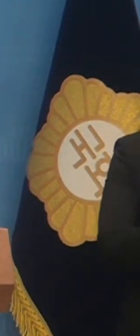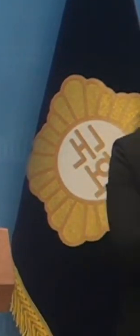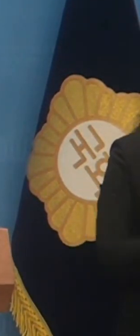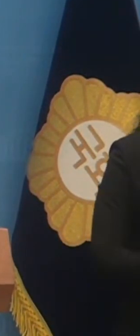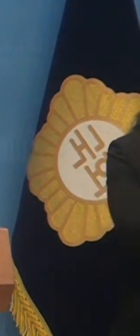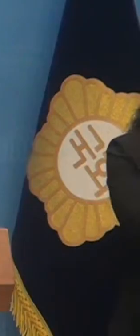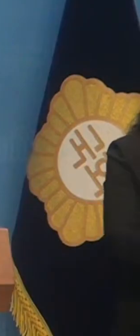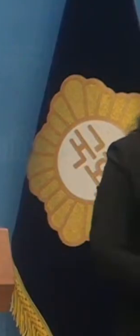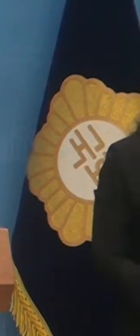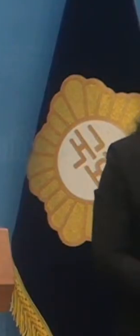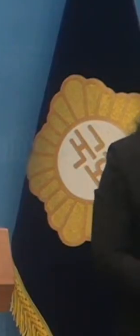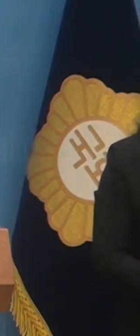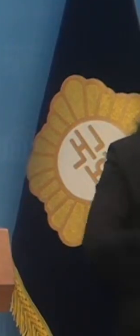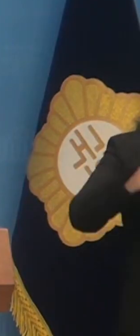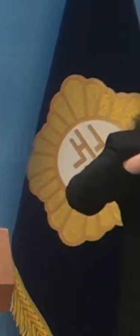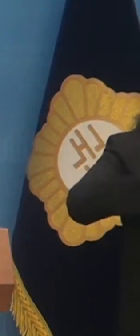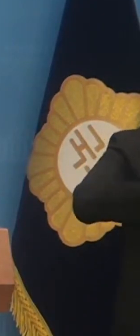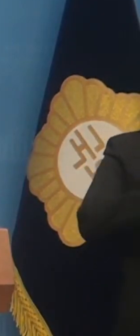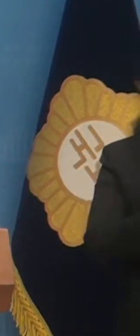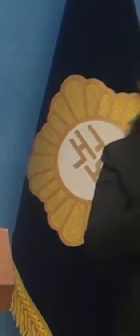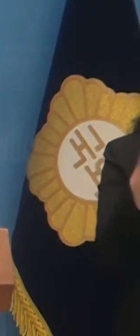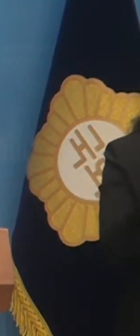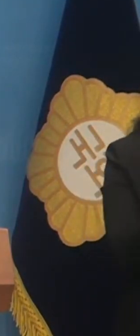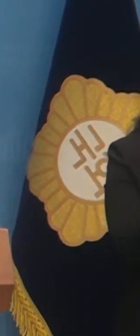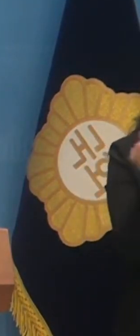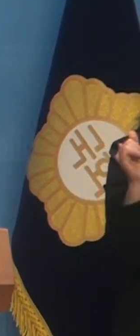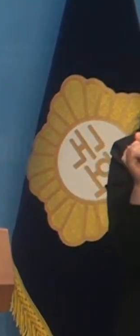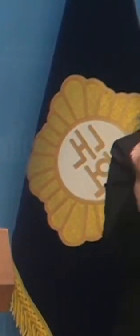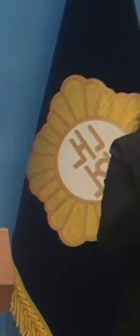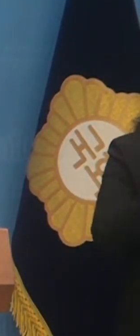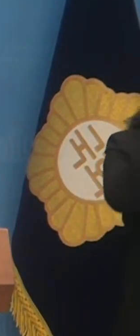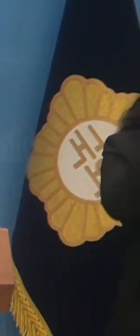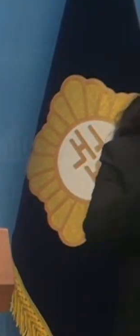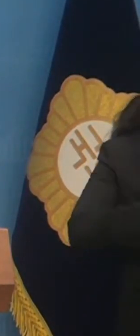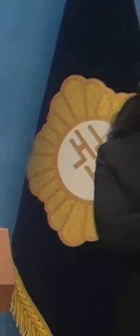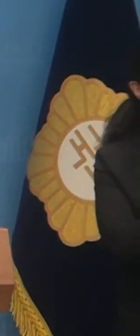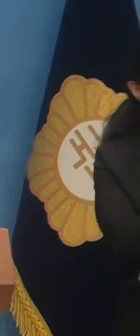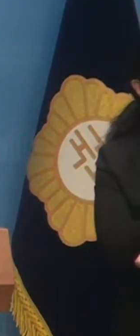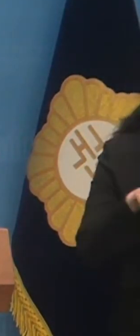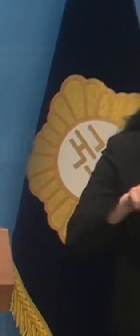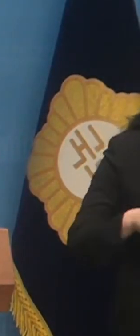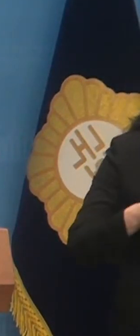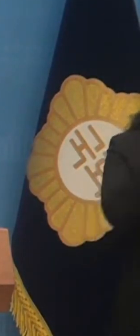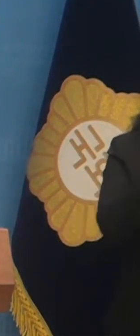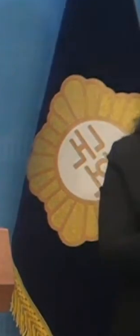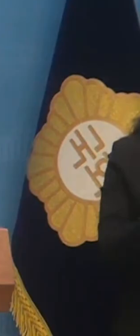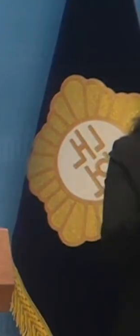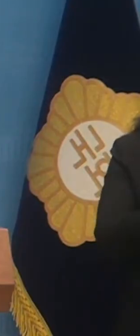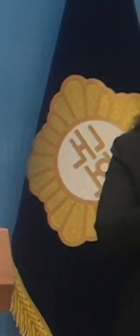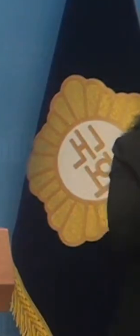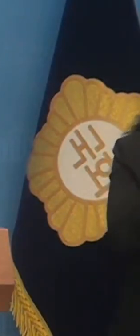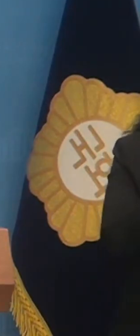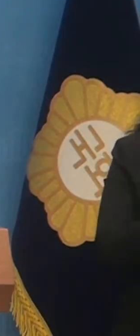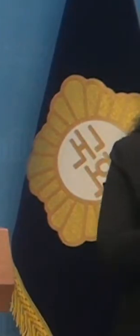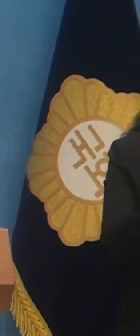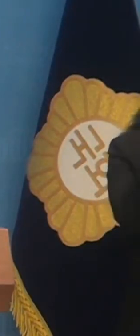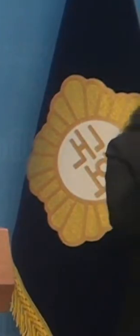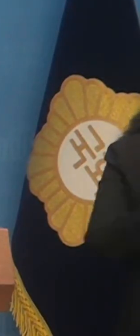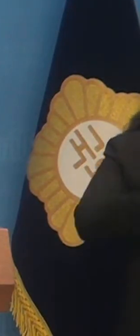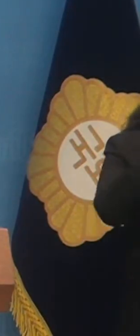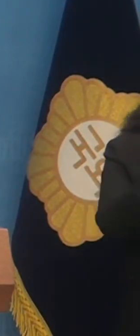앞장서겠습니다. 헌정을 유린하고 국민의 군림한 세력을 단죄하지 않고서는 새로운 사회로 나아갈 수가